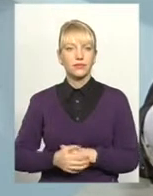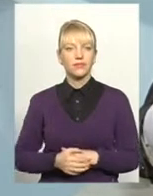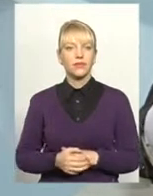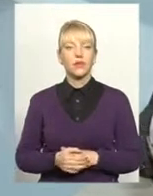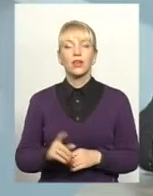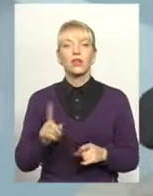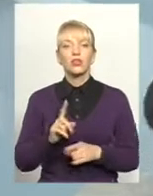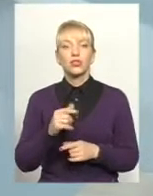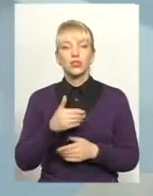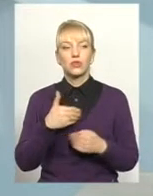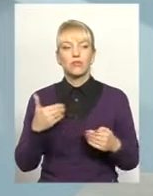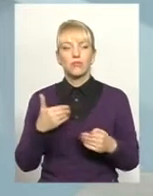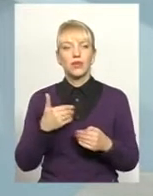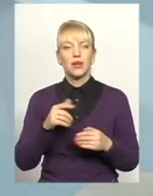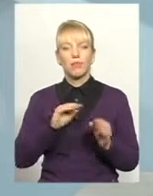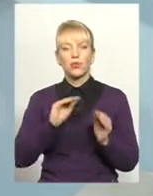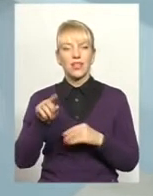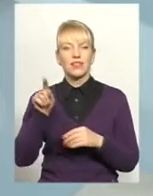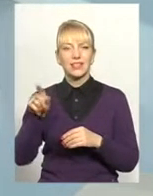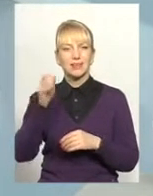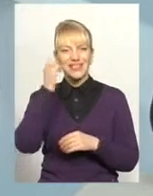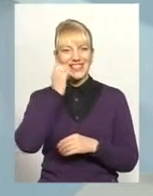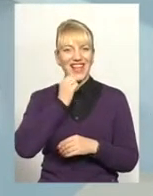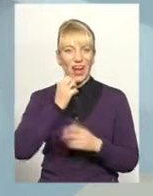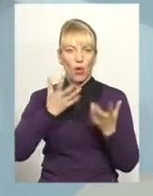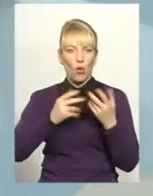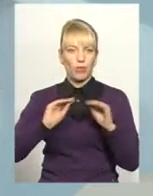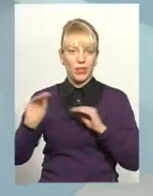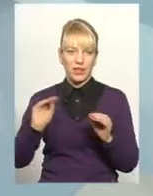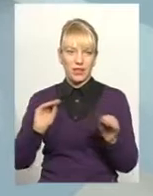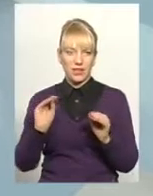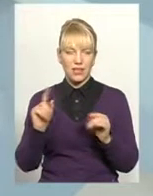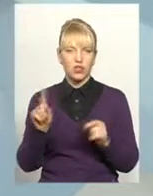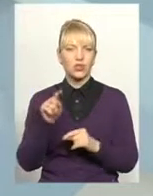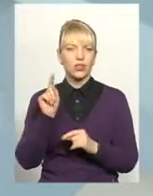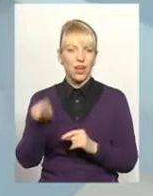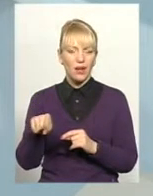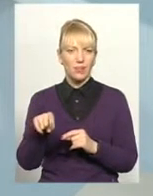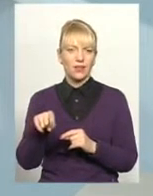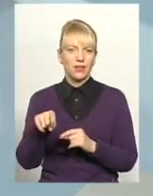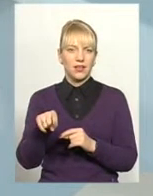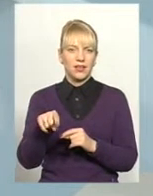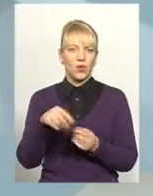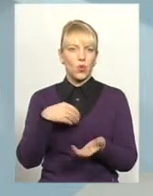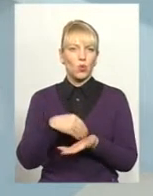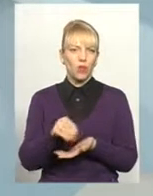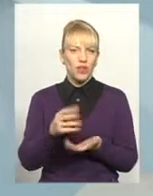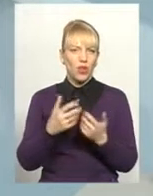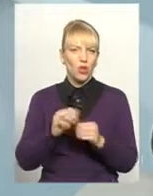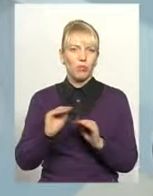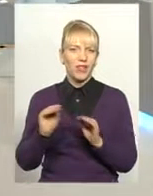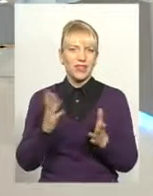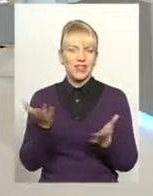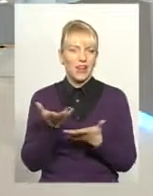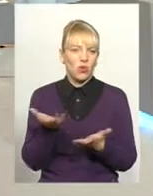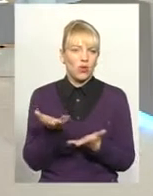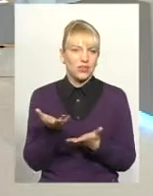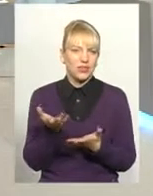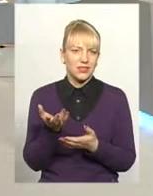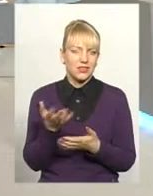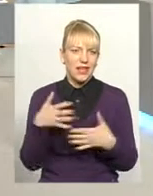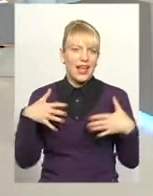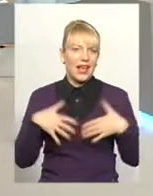що ми поставили там не нове обладнання, що, значить, що там обладнання купили якоїсь там